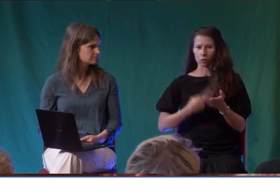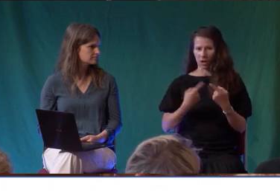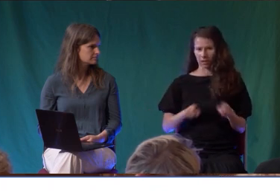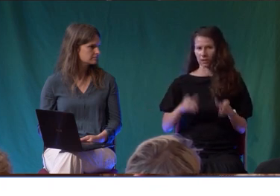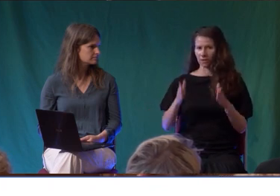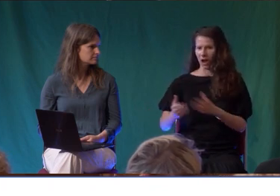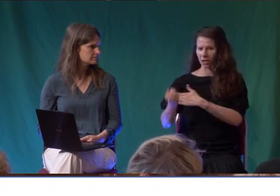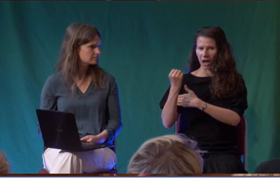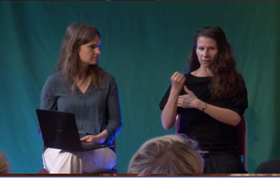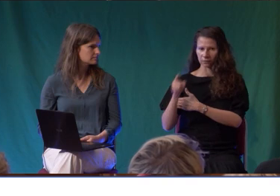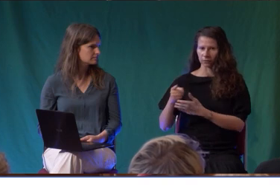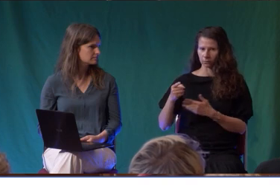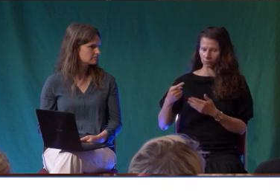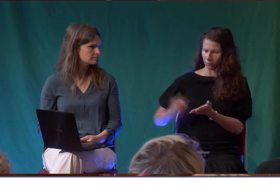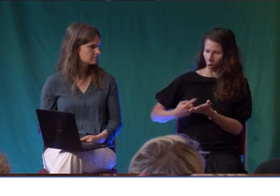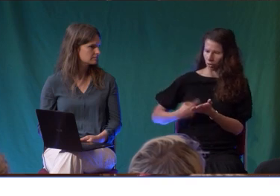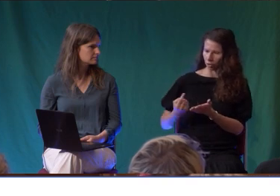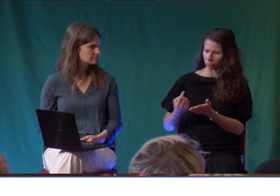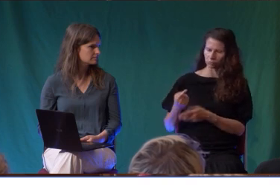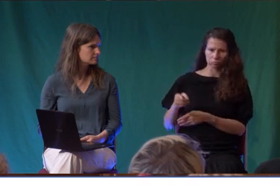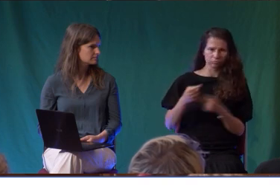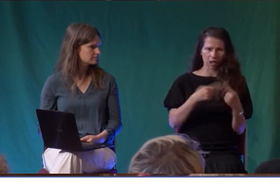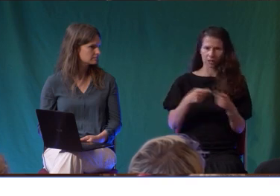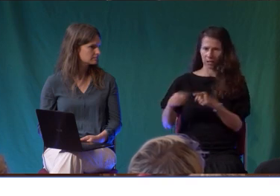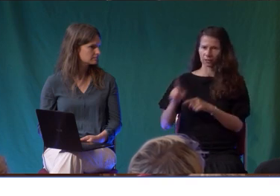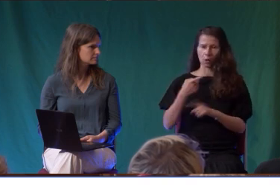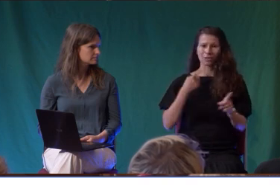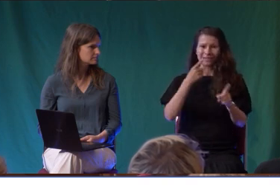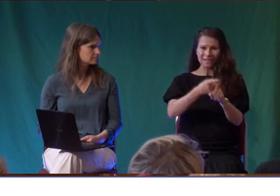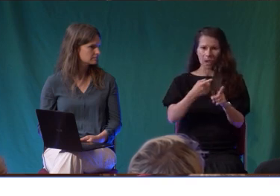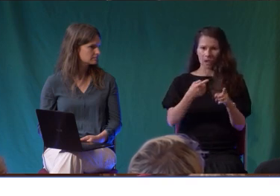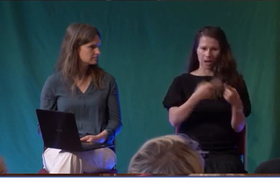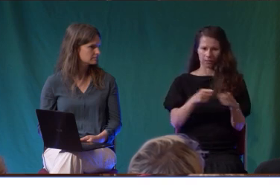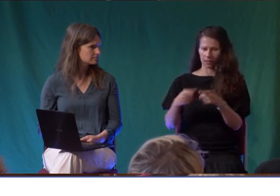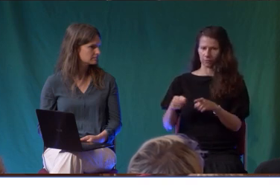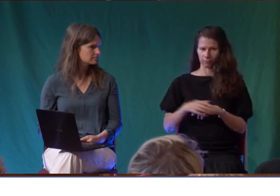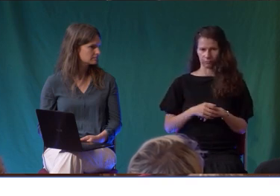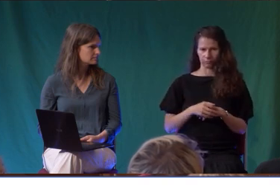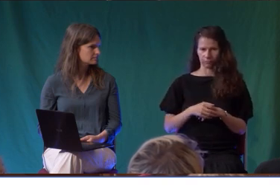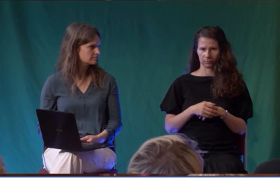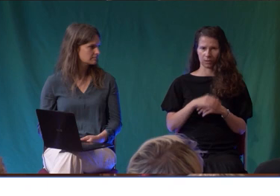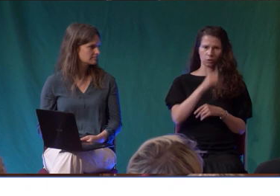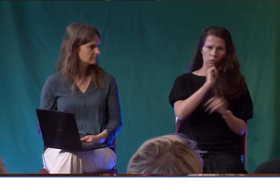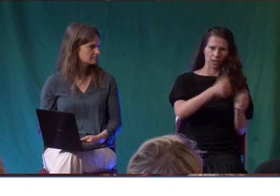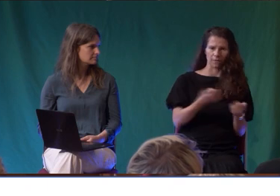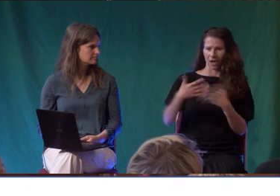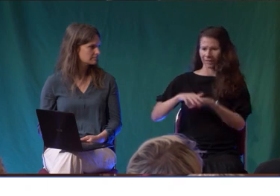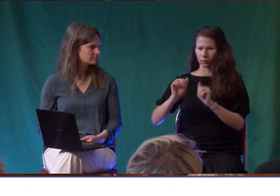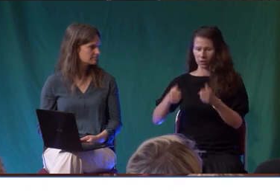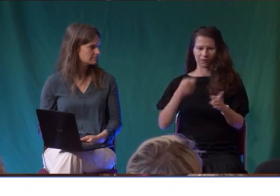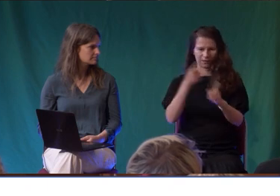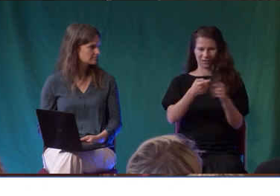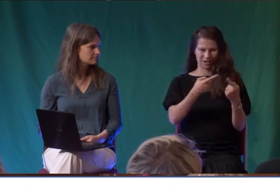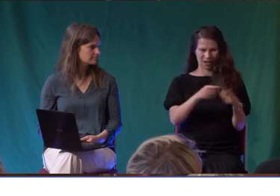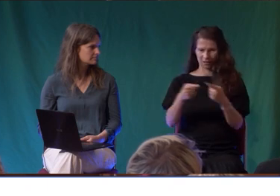Fachkräfte und die Zielrichtung der Jugendhilfe wollen wir einmal nachliest was Ziele der Jugendhilfe sind und was Ziele der Eingliederungshilfe sind also da